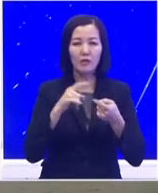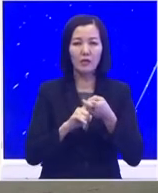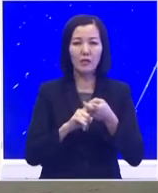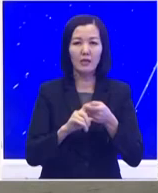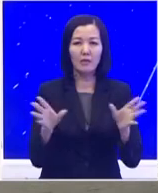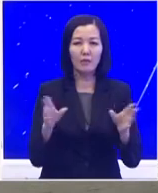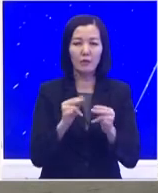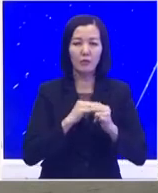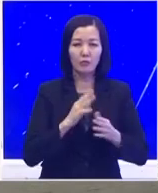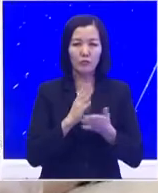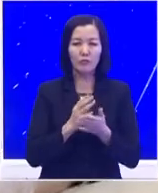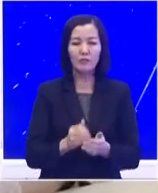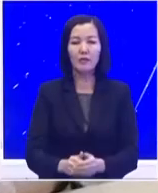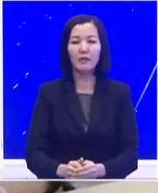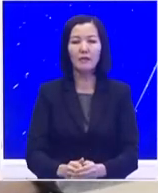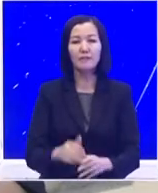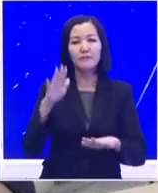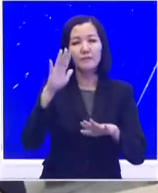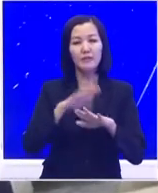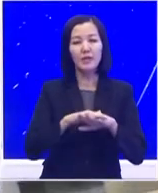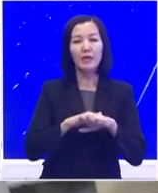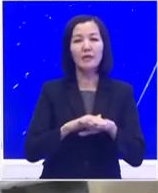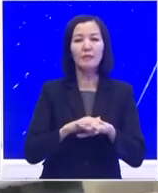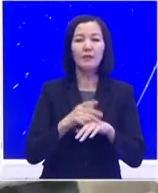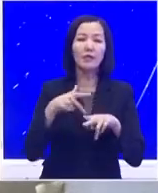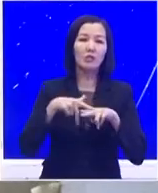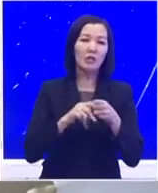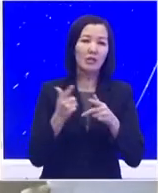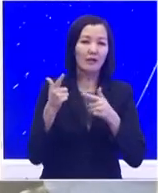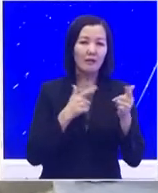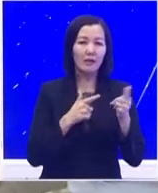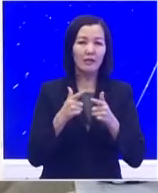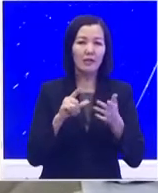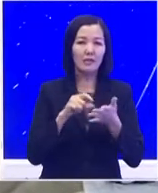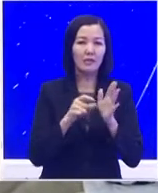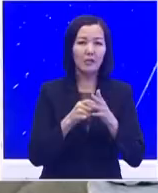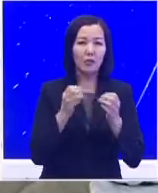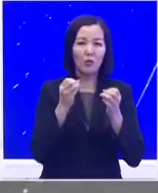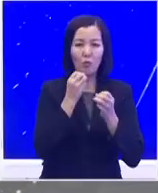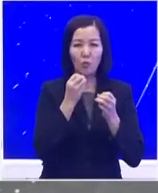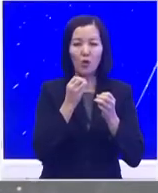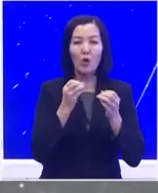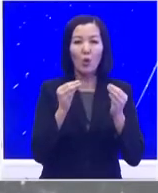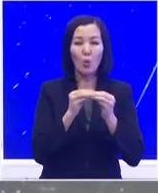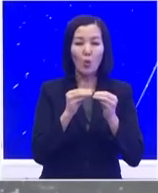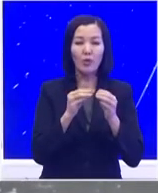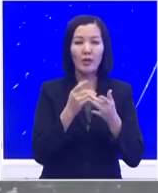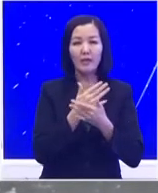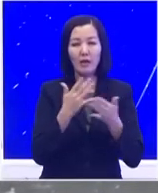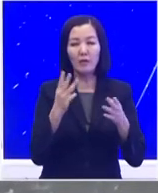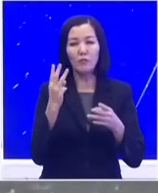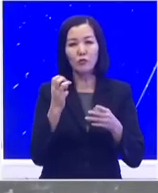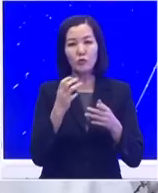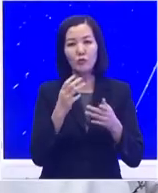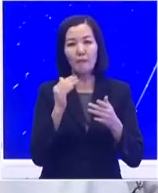тығыз байланыстамыз. Әкім жартылай шикізат әзірлейтін цехта да болды. Оннан аса тағам түрінен 3000 тонна өнім шығарады.